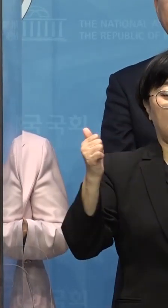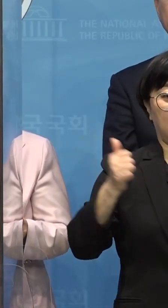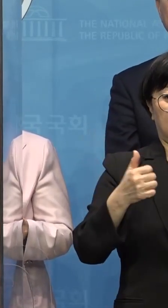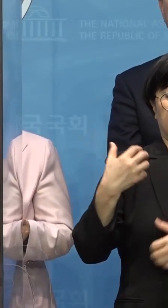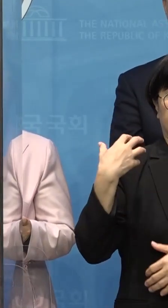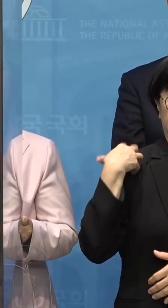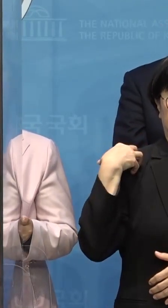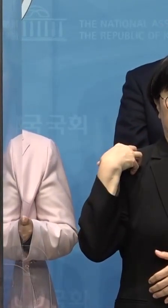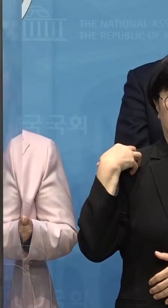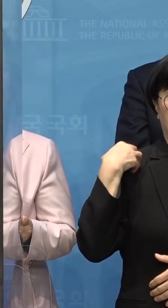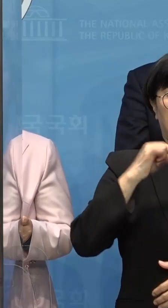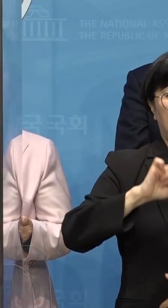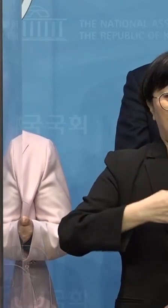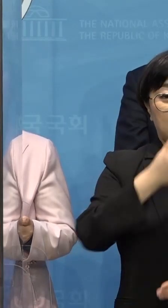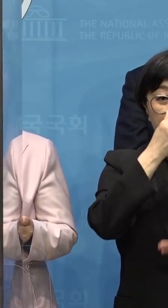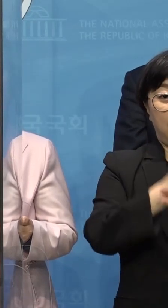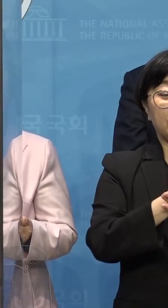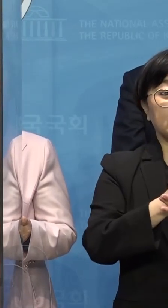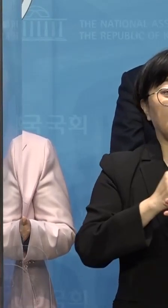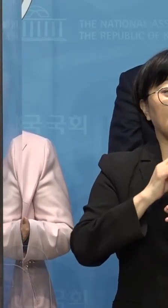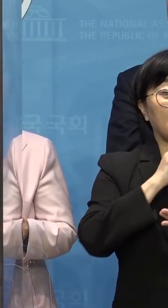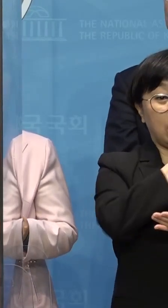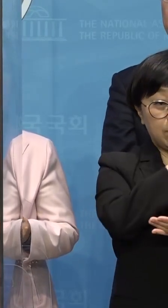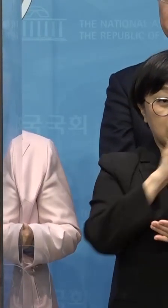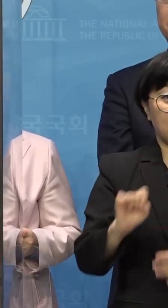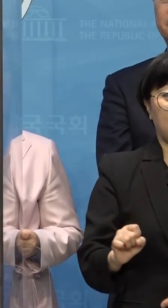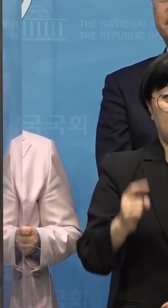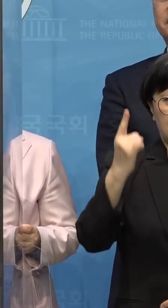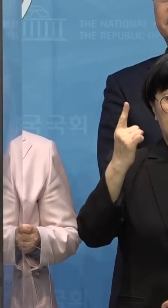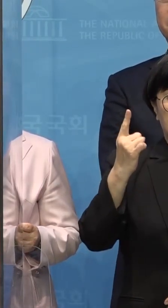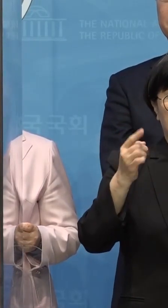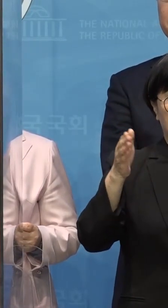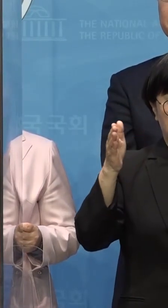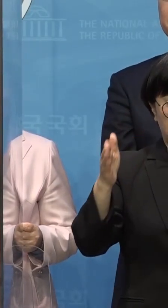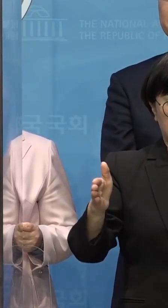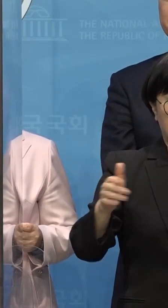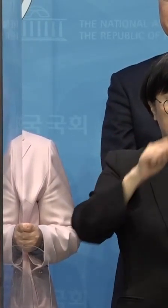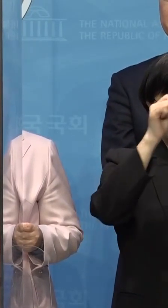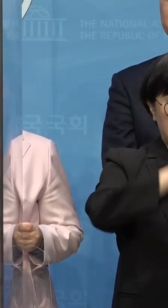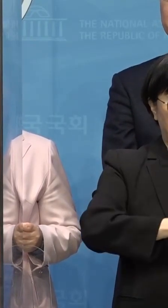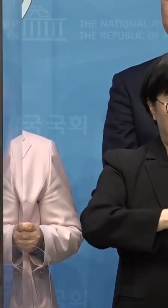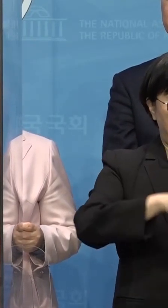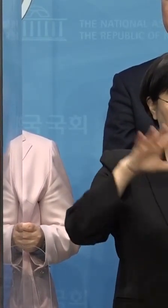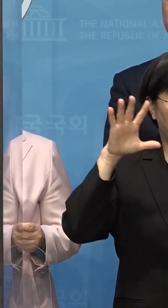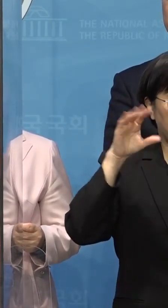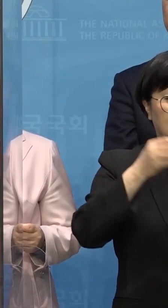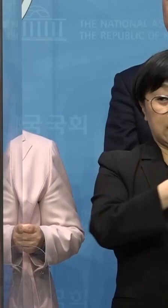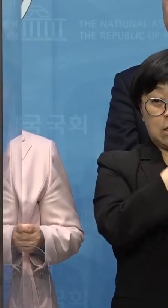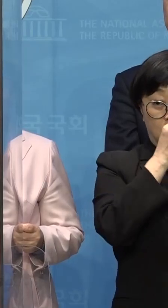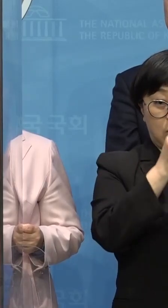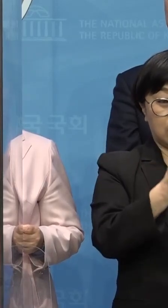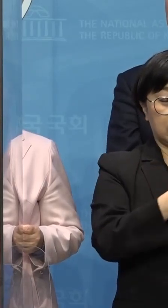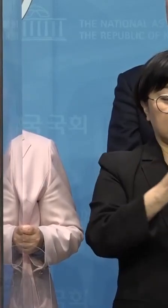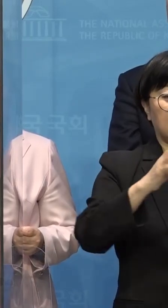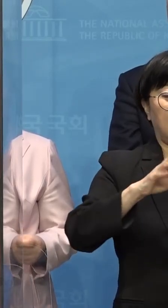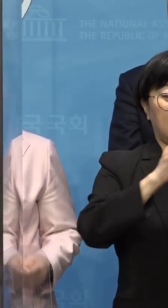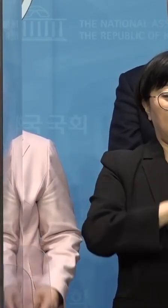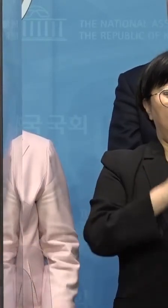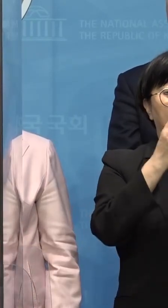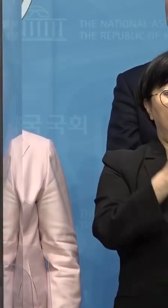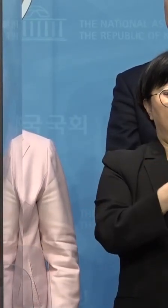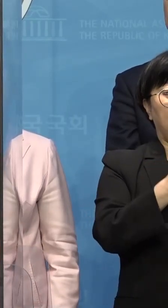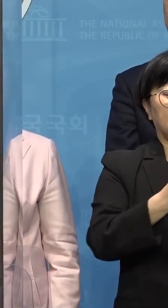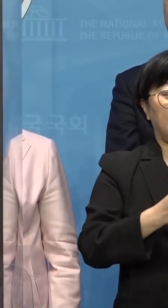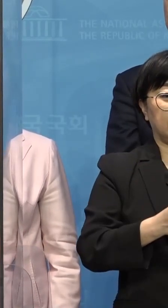국회의원으로서 본인의 범죄 혐의로 인해 회기 중 체포동의안이 제출될 경우 헌법